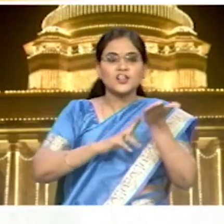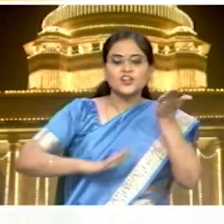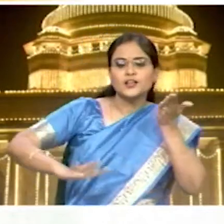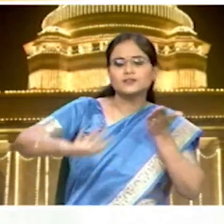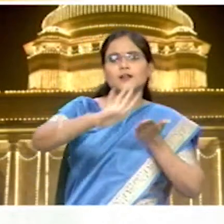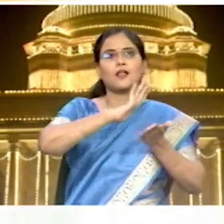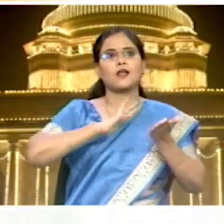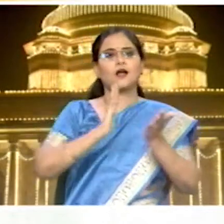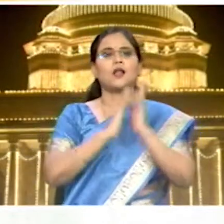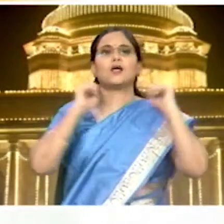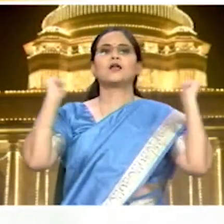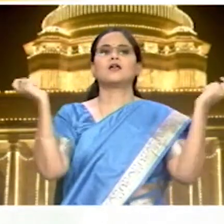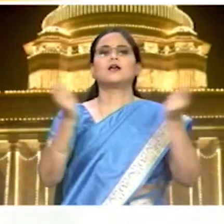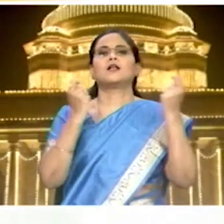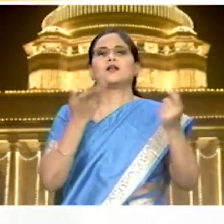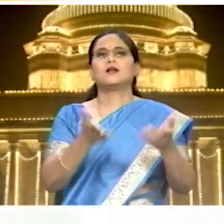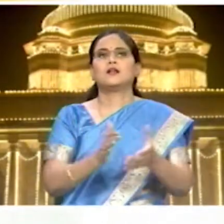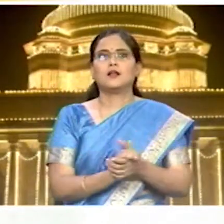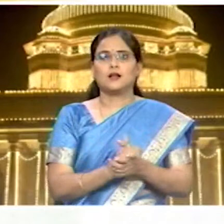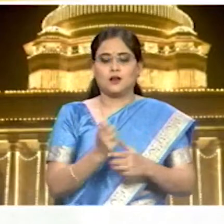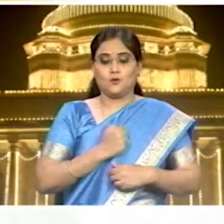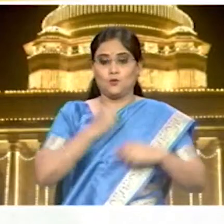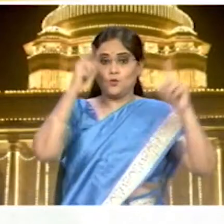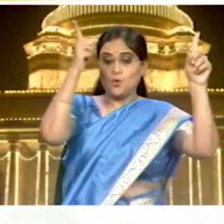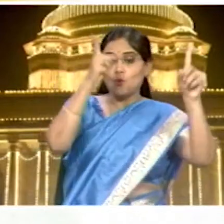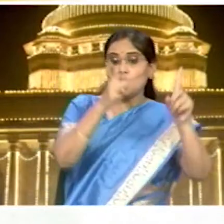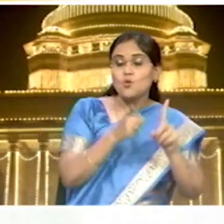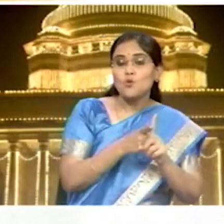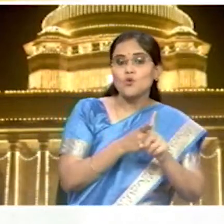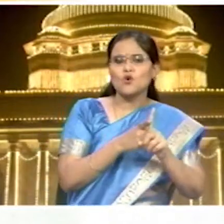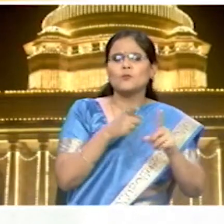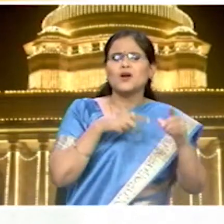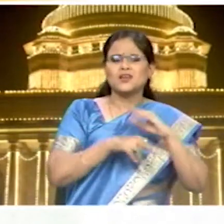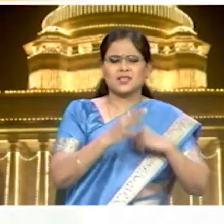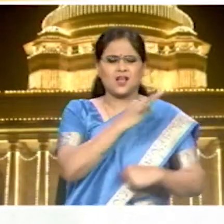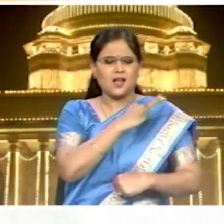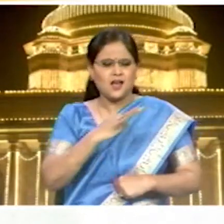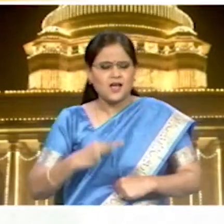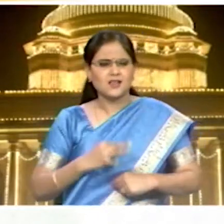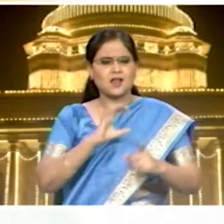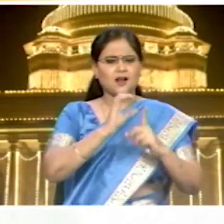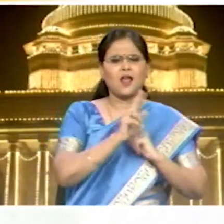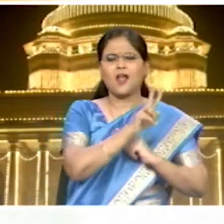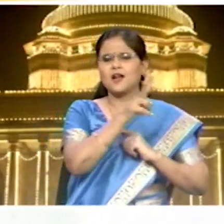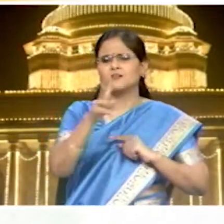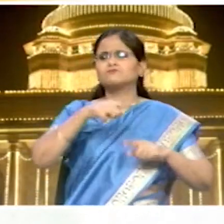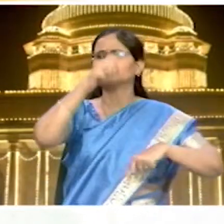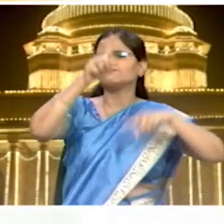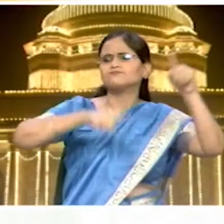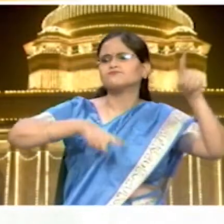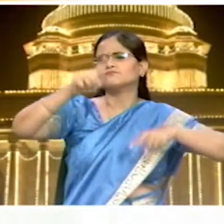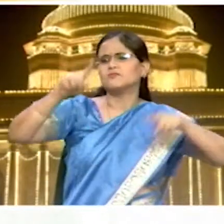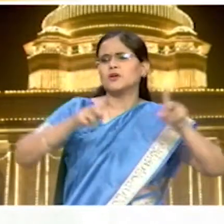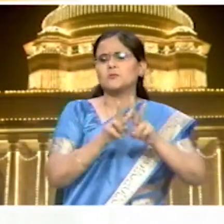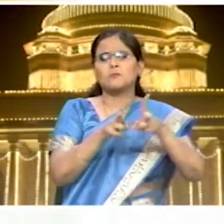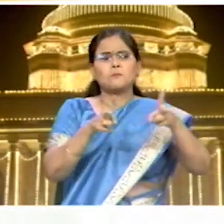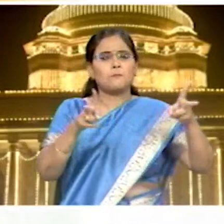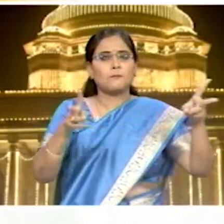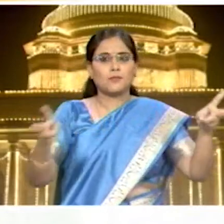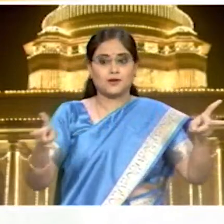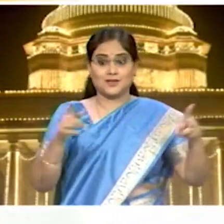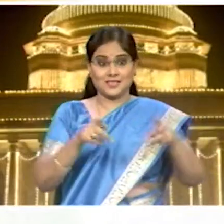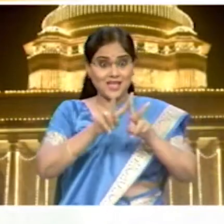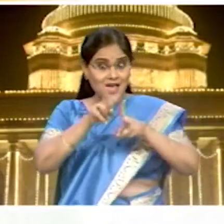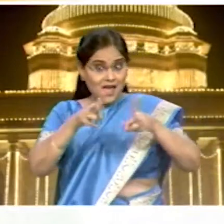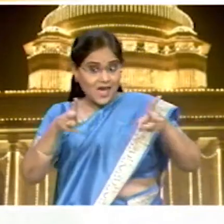हैं। हमारा भारत अनेक विविधताओं से भरा देश है, परंतु इस विविधता के साथ ही